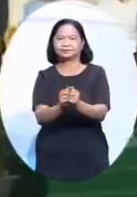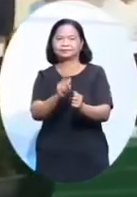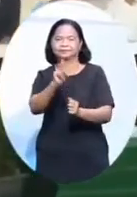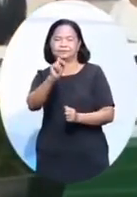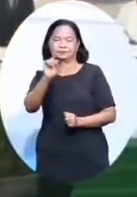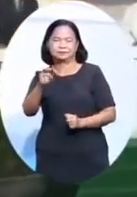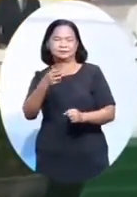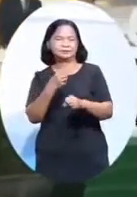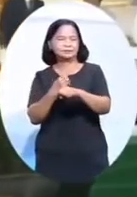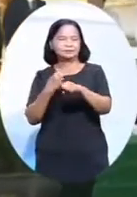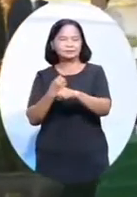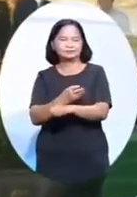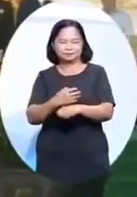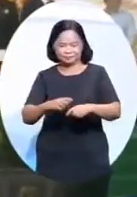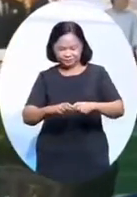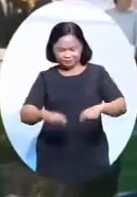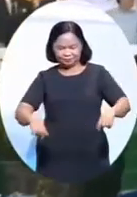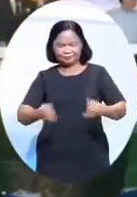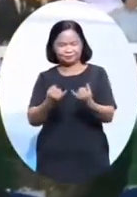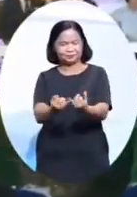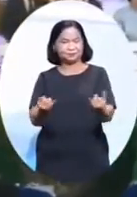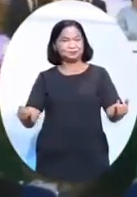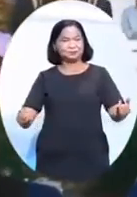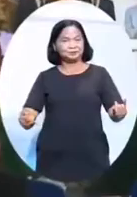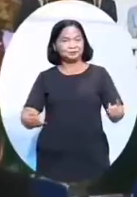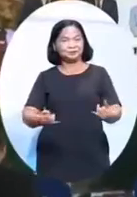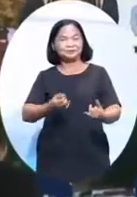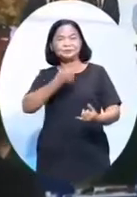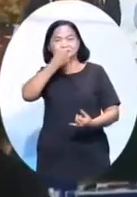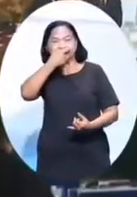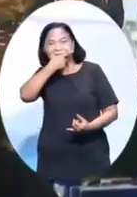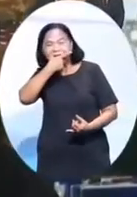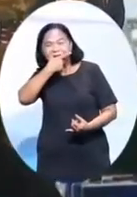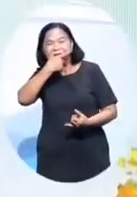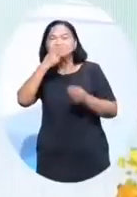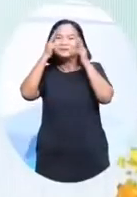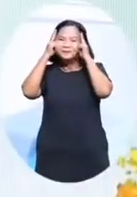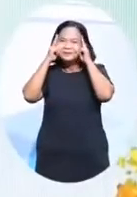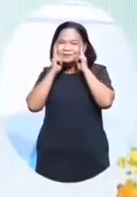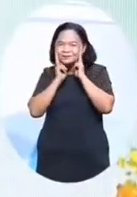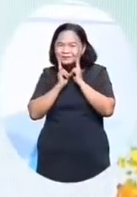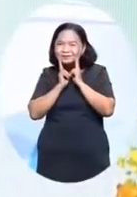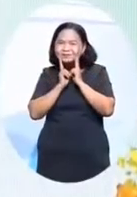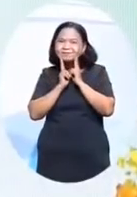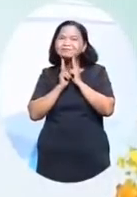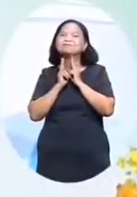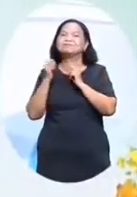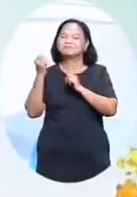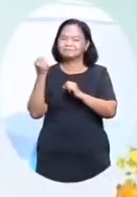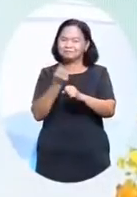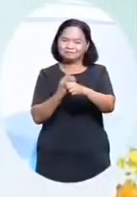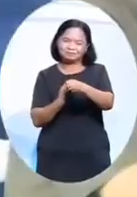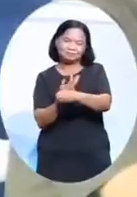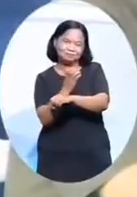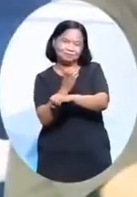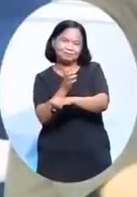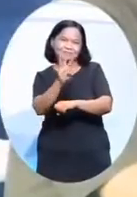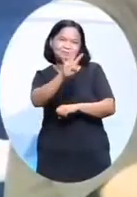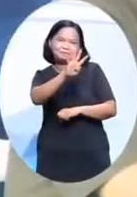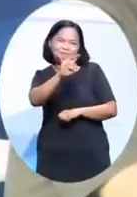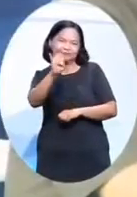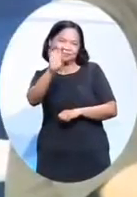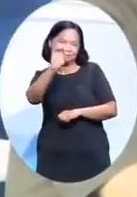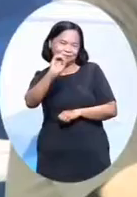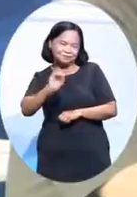nhà sản xuất tã trẻ em và khăn giấy lớn thứ 5 thế giới của Thổ Nhĩ Kỳ, được kỳ vọng như một trụ cột chính, xuất khẩu khoảng